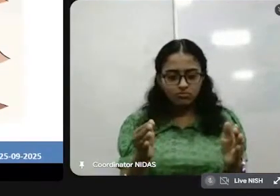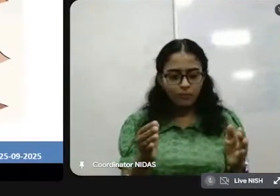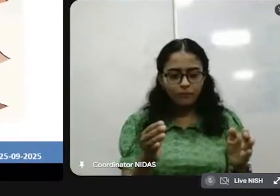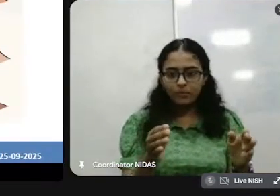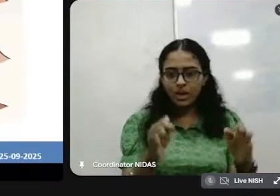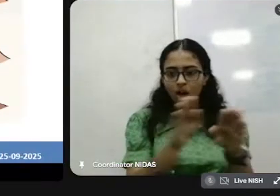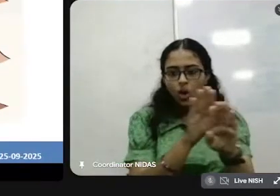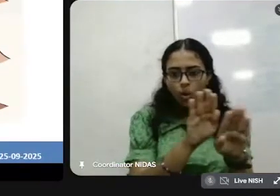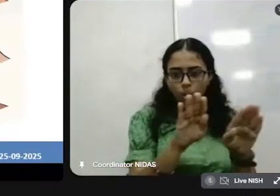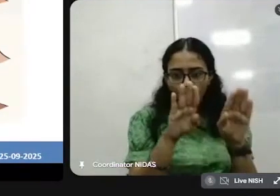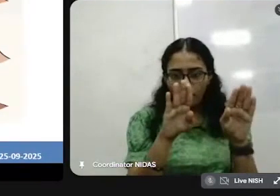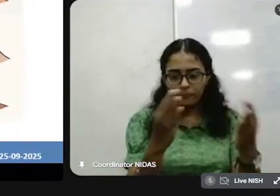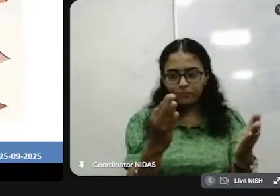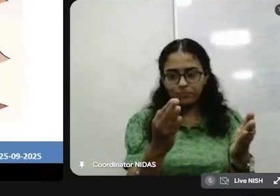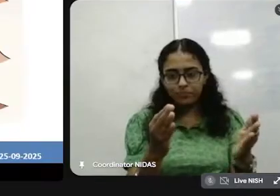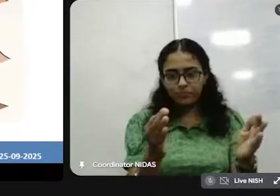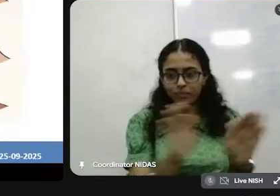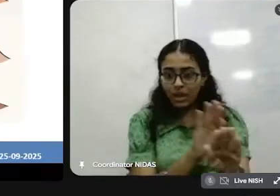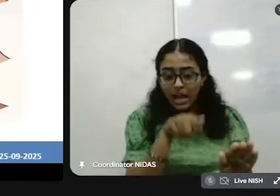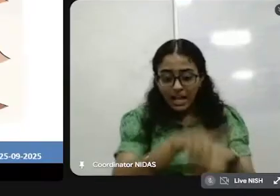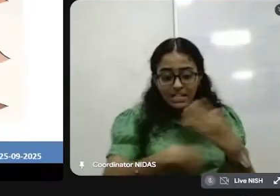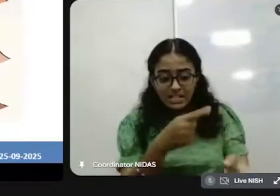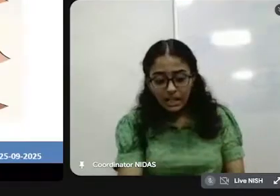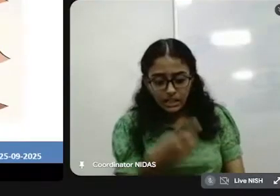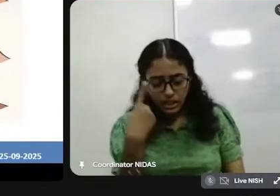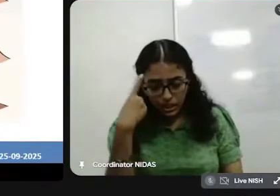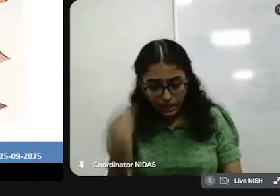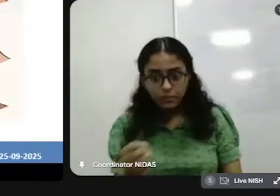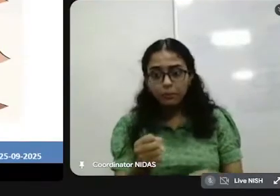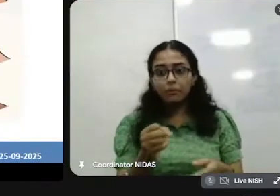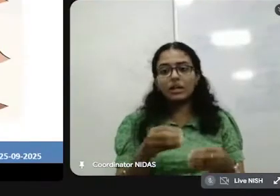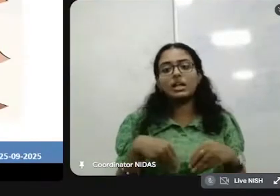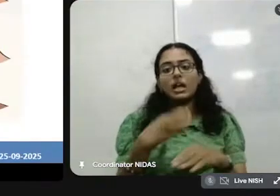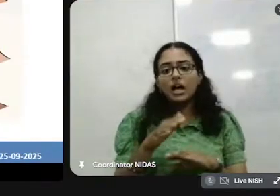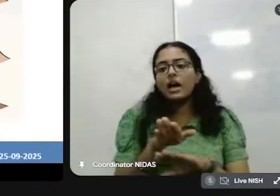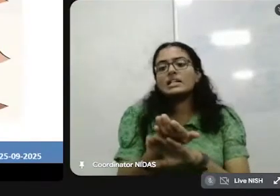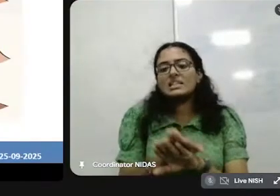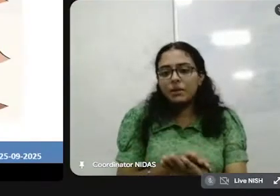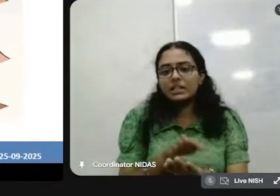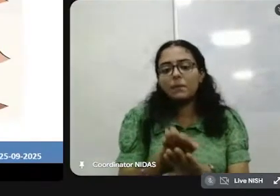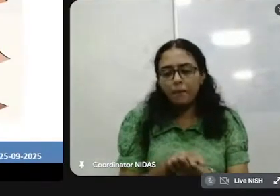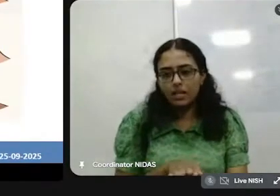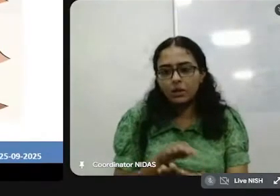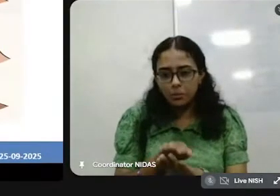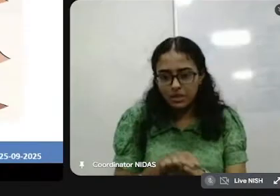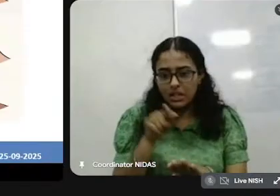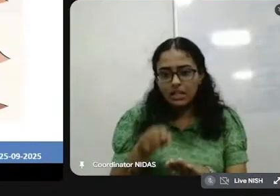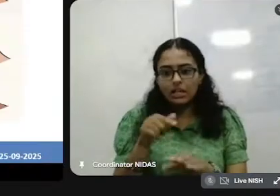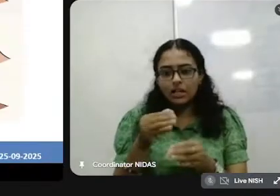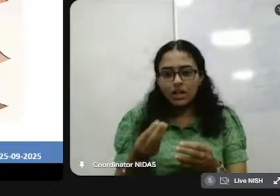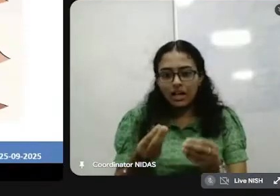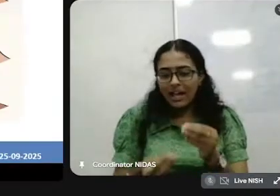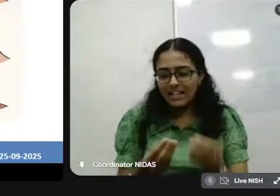കാര്യങ്ങൾ ഇപ്പൊ കണ്ടു എന്ന് ചോദിക്കാം. അപ്പൊ അത് അവർ ഓർത്ത് പറയാനായിട്ട് ശ്രമിക്കാം. അപ്പൊ പതുക്കെ സാധനങ്ങൾ കൊടുക്കുന്നതിന്റെ എണ്ണം